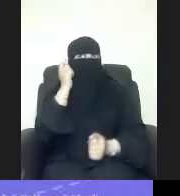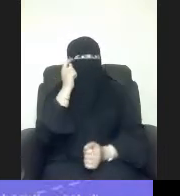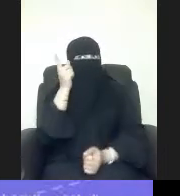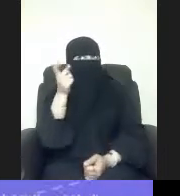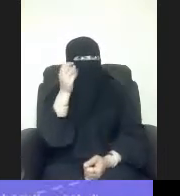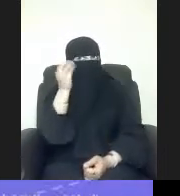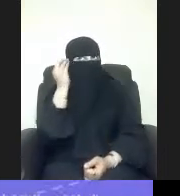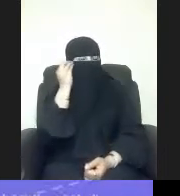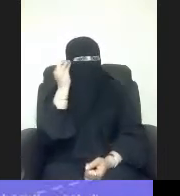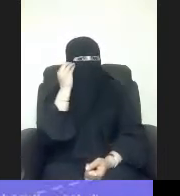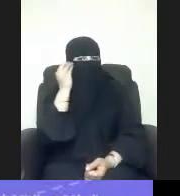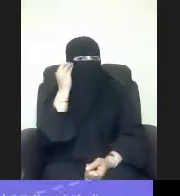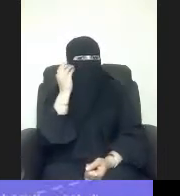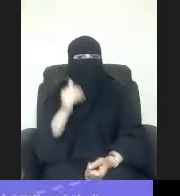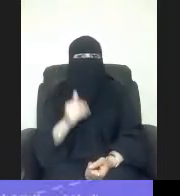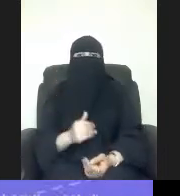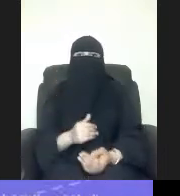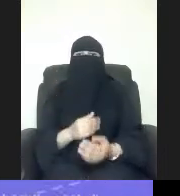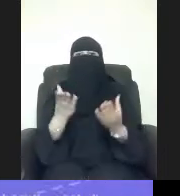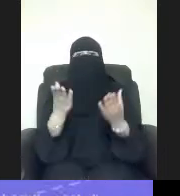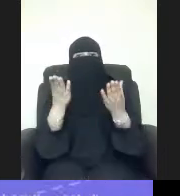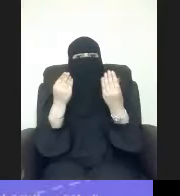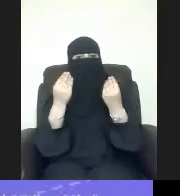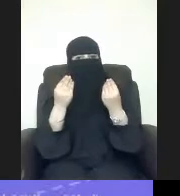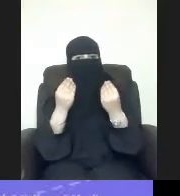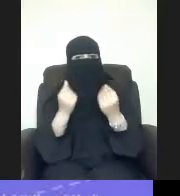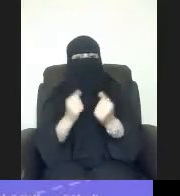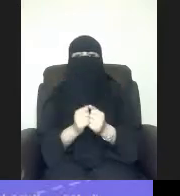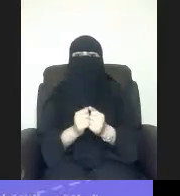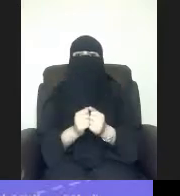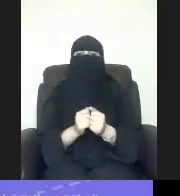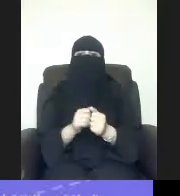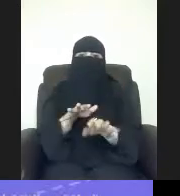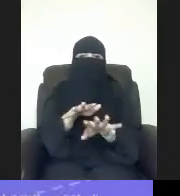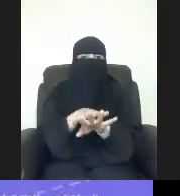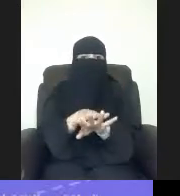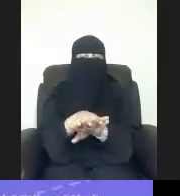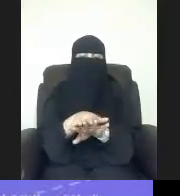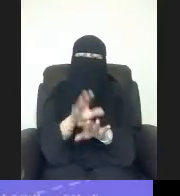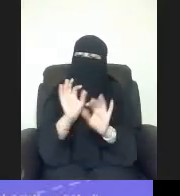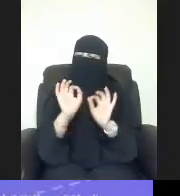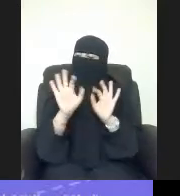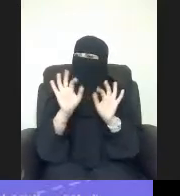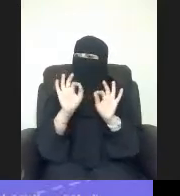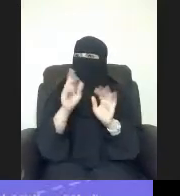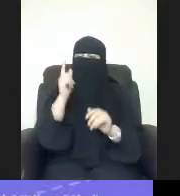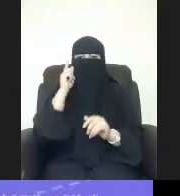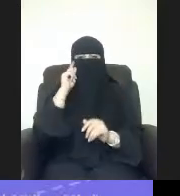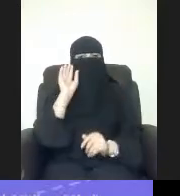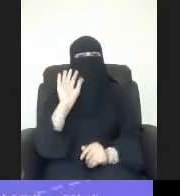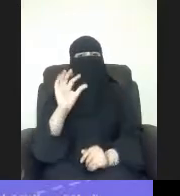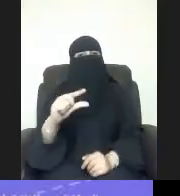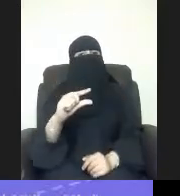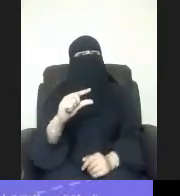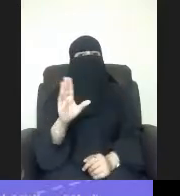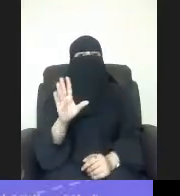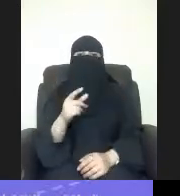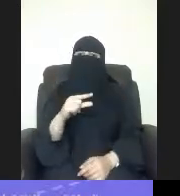استخدام التعلم أو استخدام نمط التعلم المدمج في تدريس المقررات العلمية والطبية